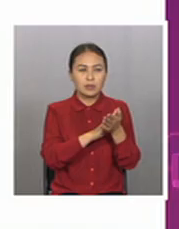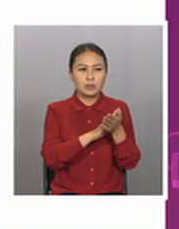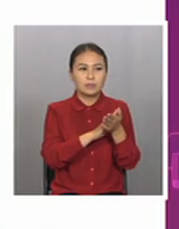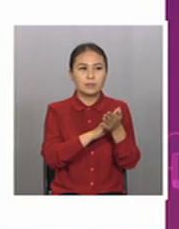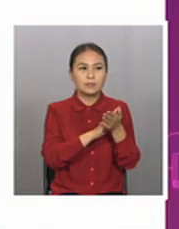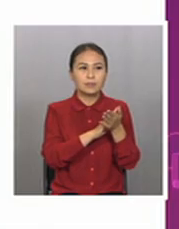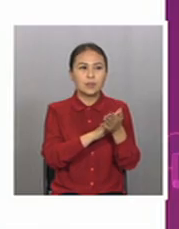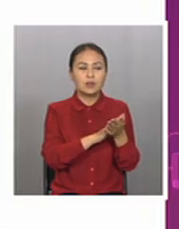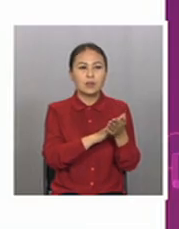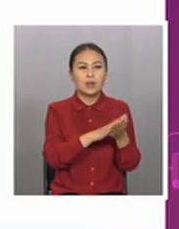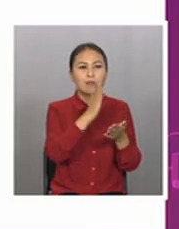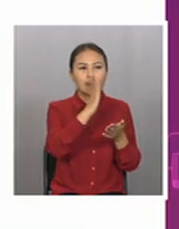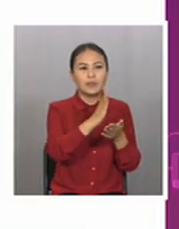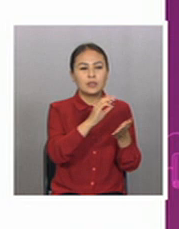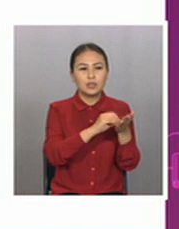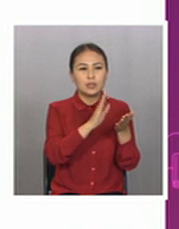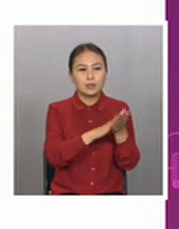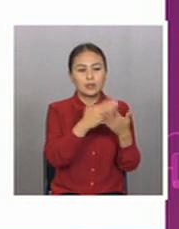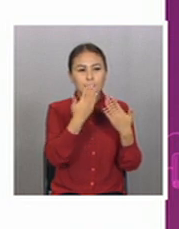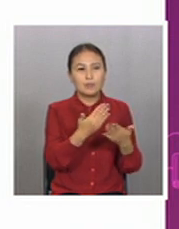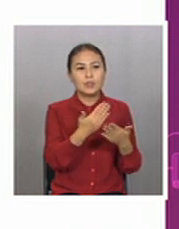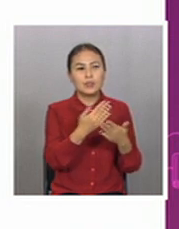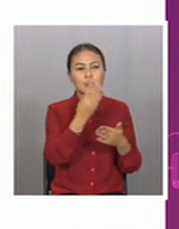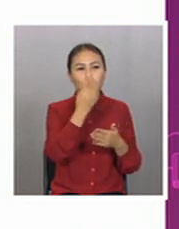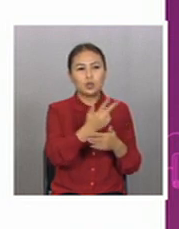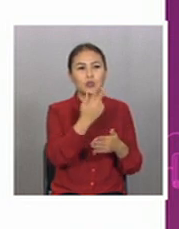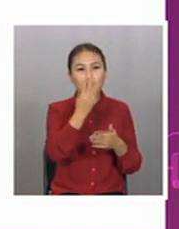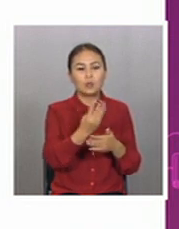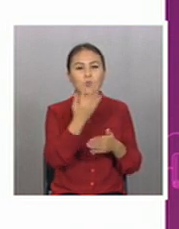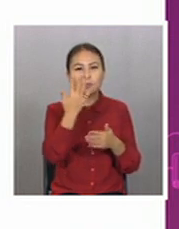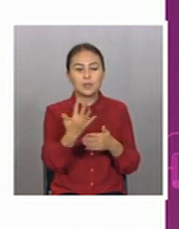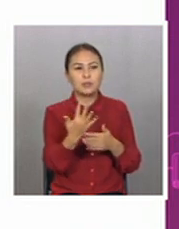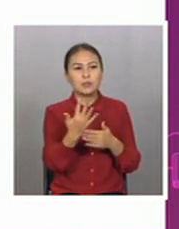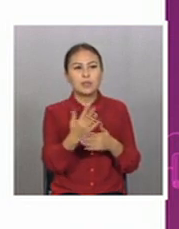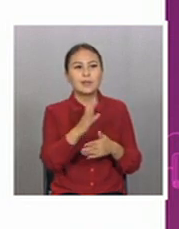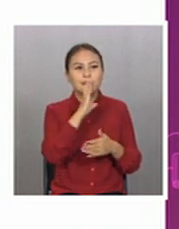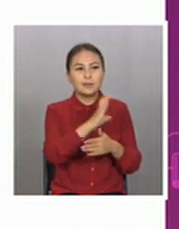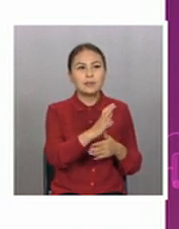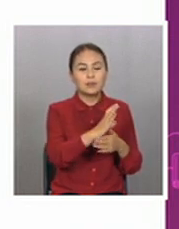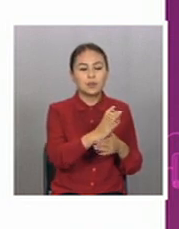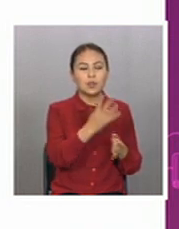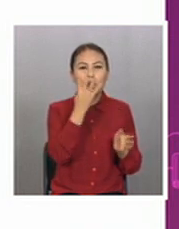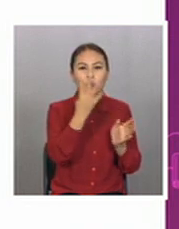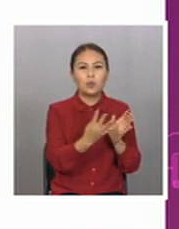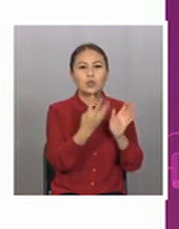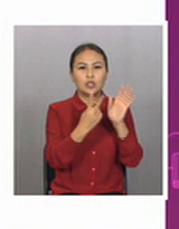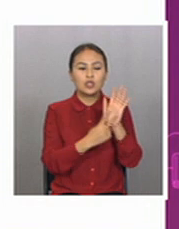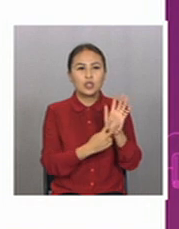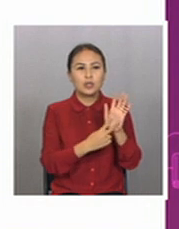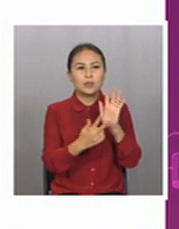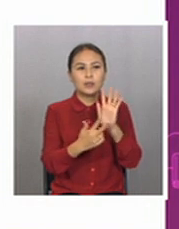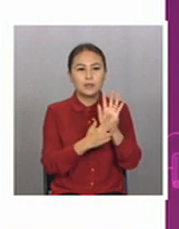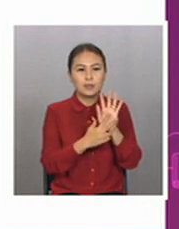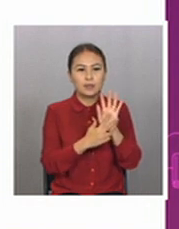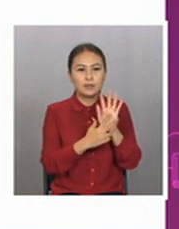құралады. В жиынның элементтері 3, 4, 5. С жиынының элементтері 4,